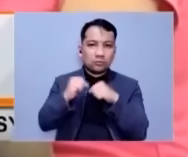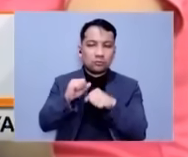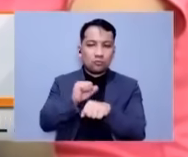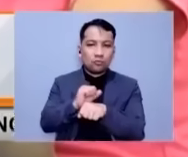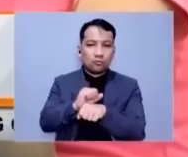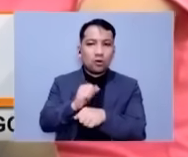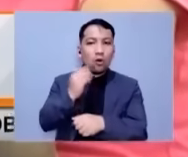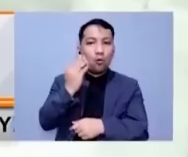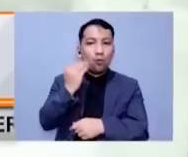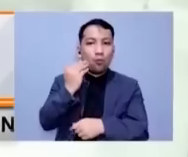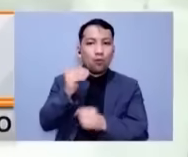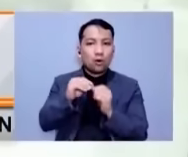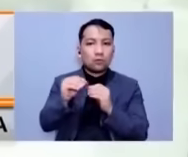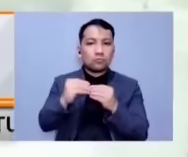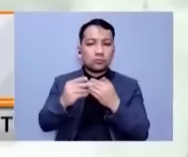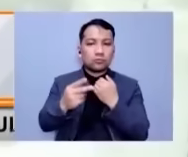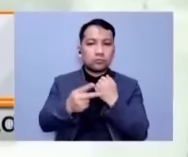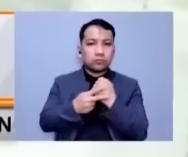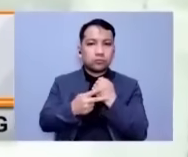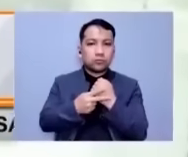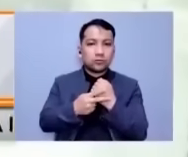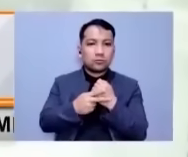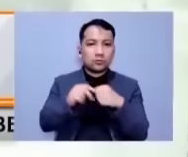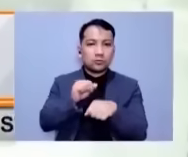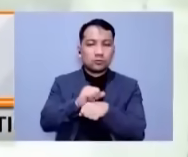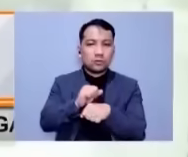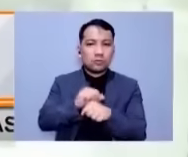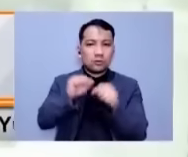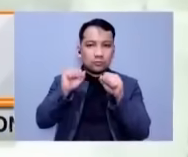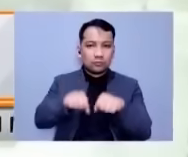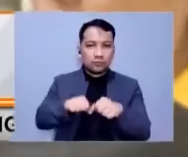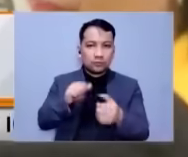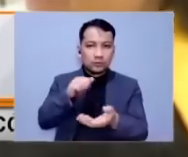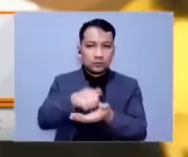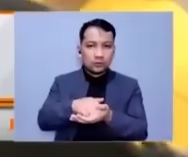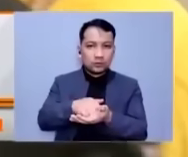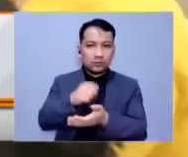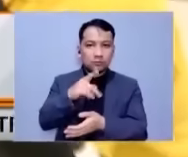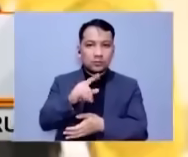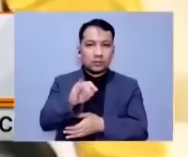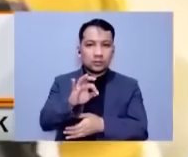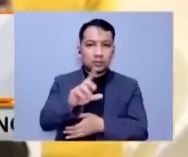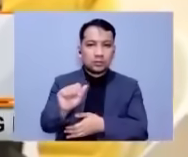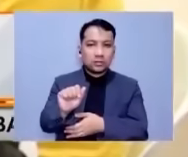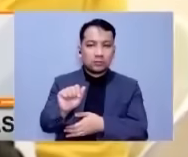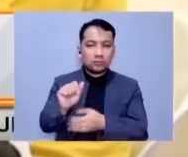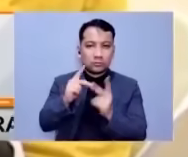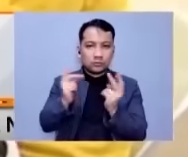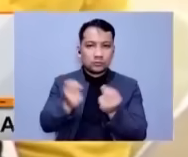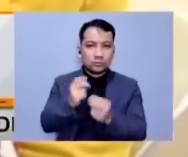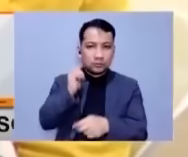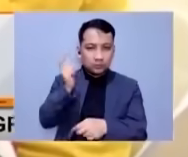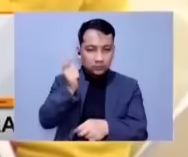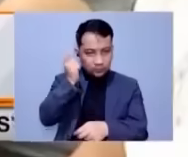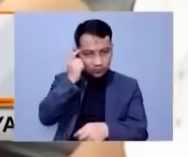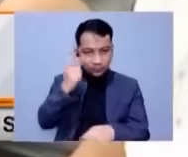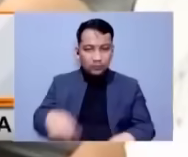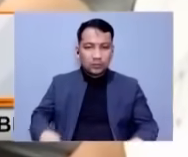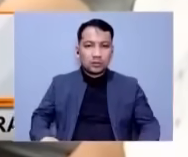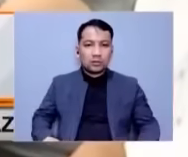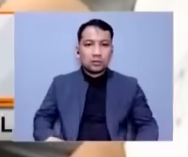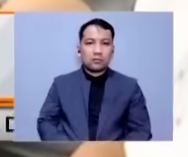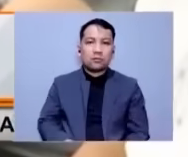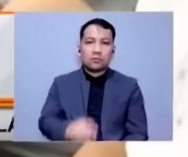nitong makapag-ipon ng mga manggagawang pwedeng makapasok sa plantilla position sa pamahalaan. Sa ngayon, merong mahigit